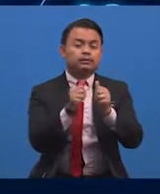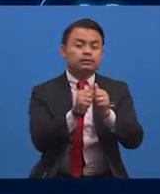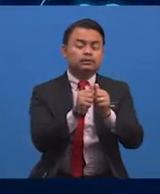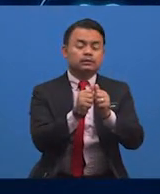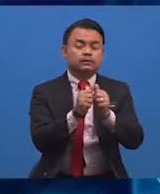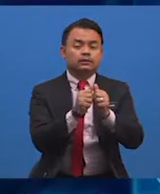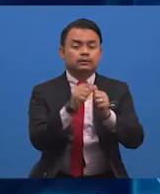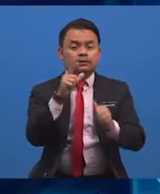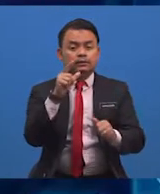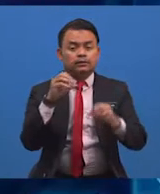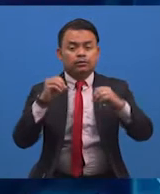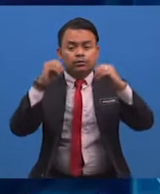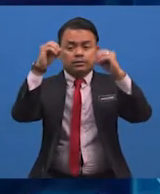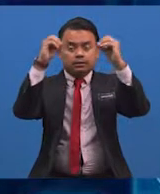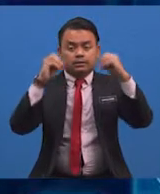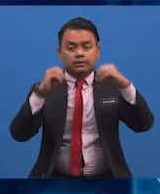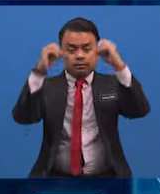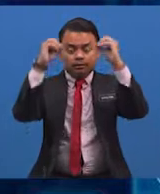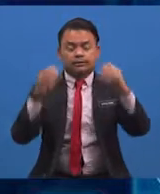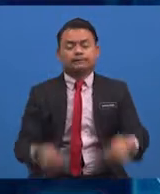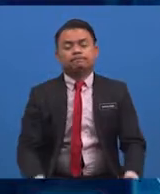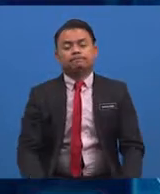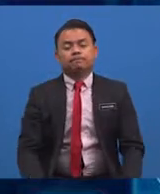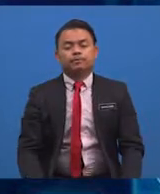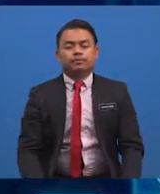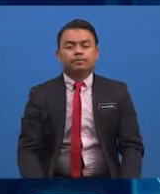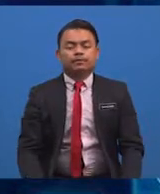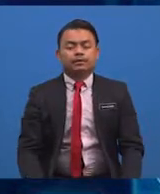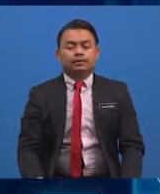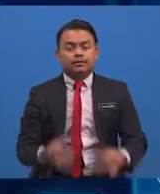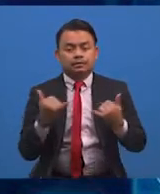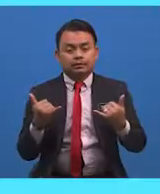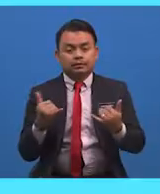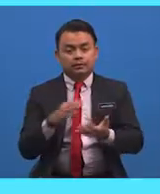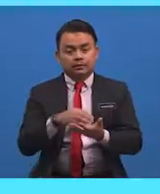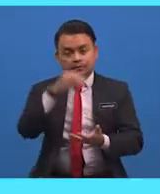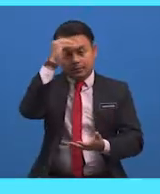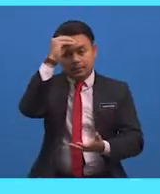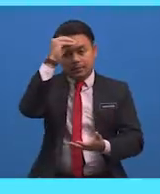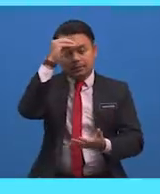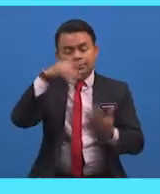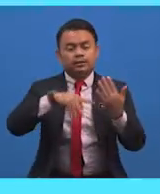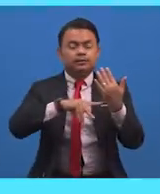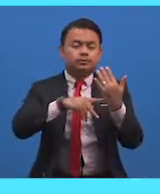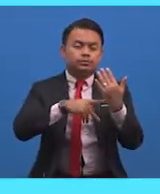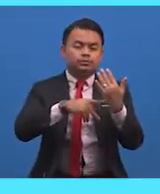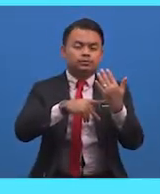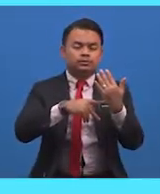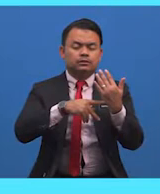ozon. Seterusnya, kita pelajari pula berkenaan dengan punca penipisan lapisan